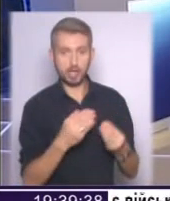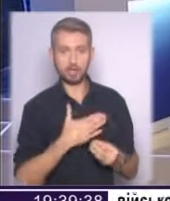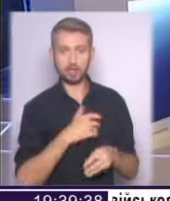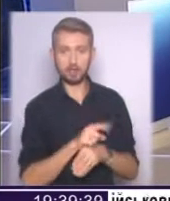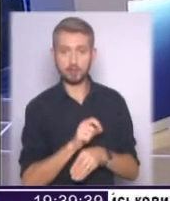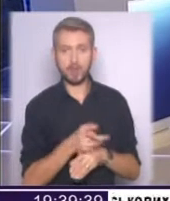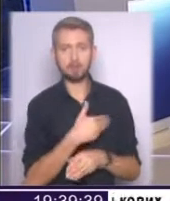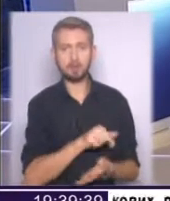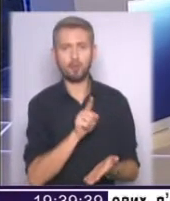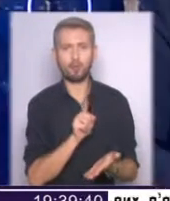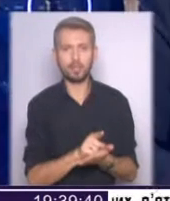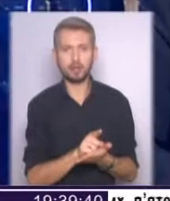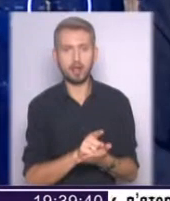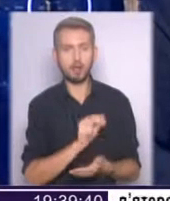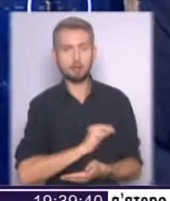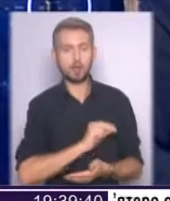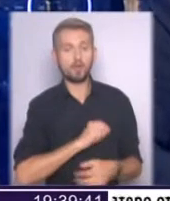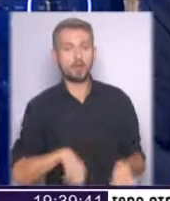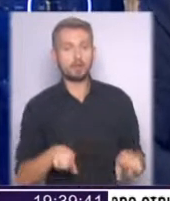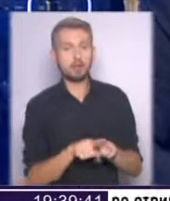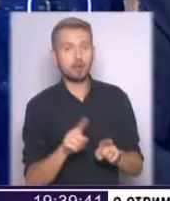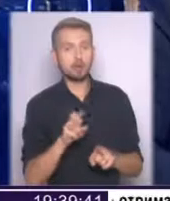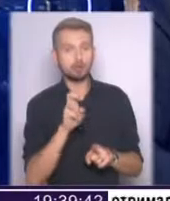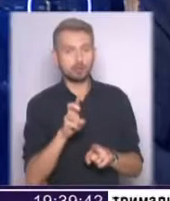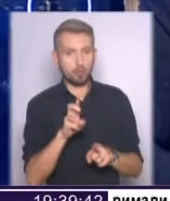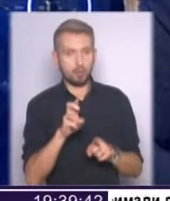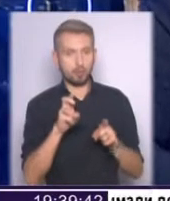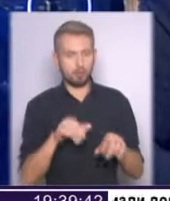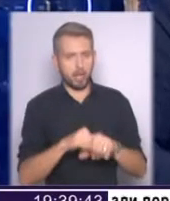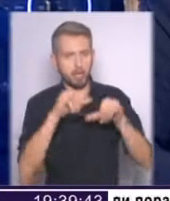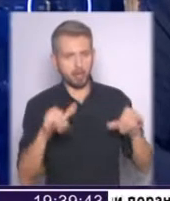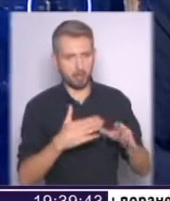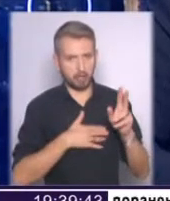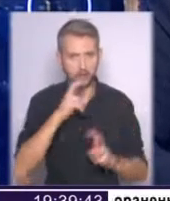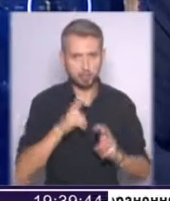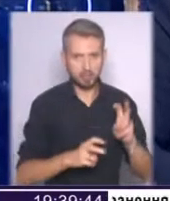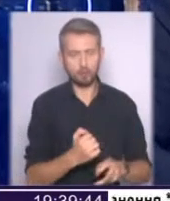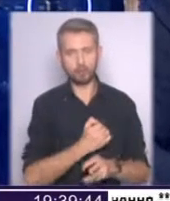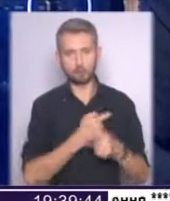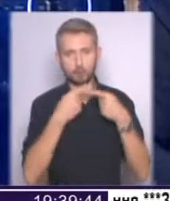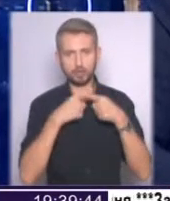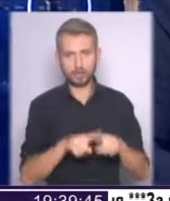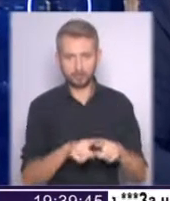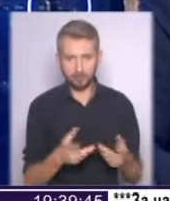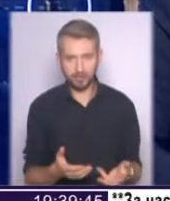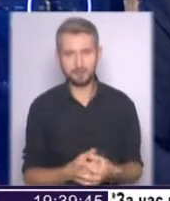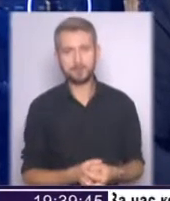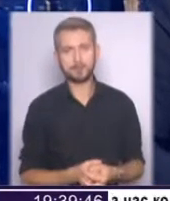Ми повинні працювати таким чином, щоб піднімати нашу промисловість, військово-технічний комплекс,